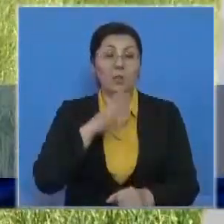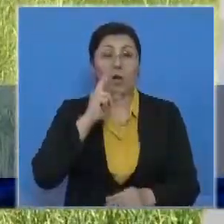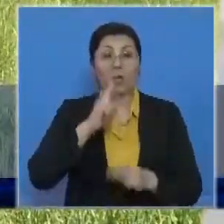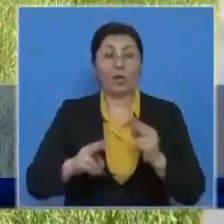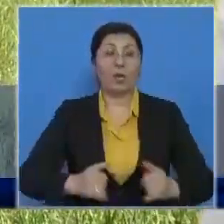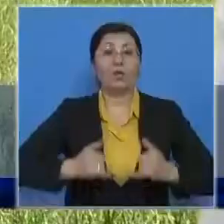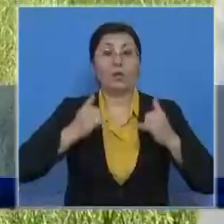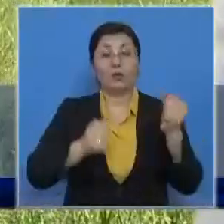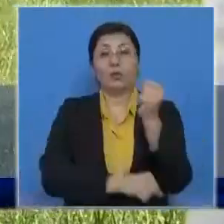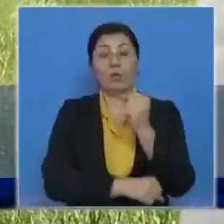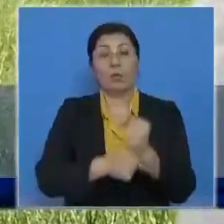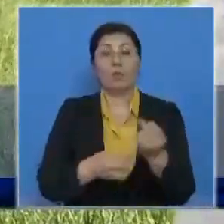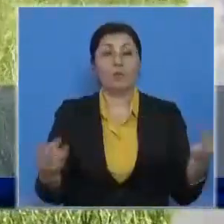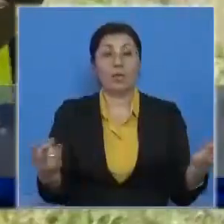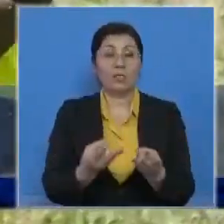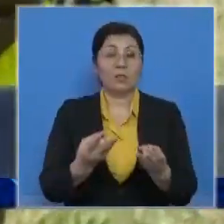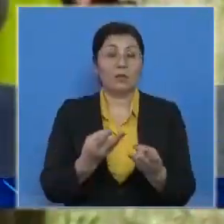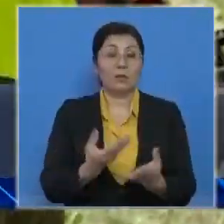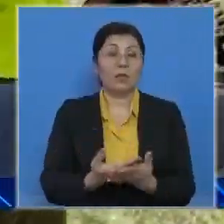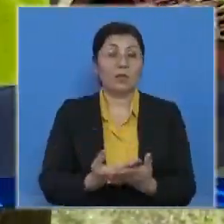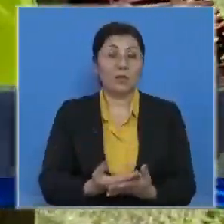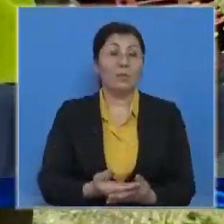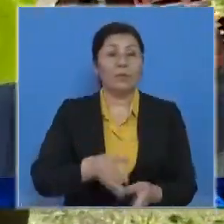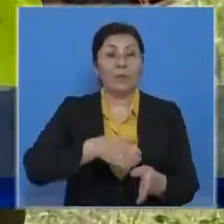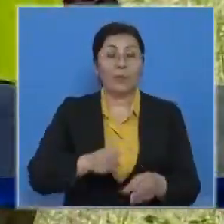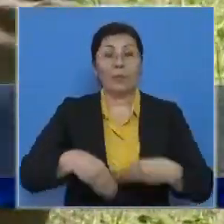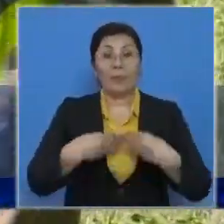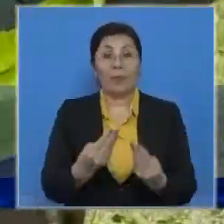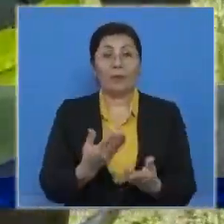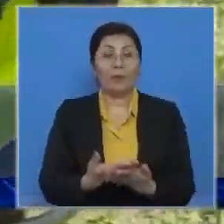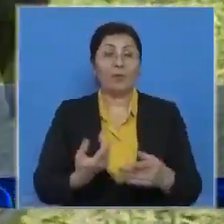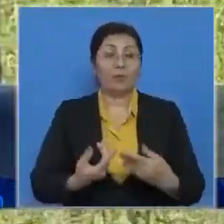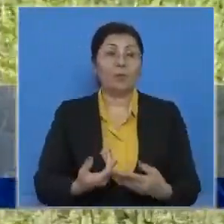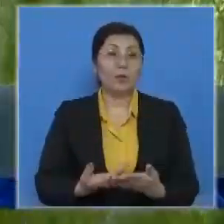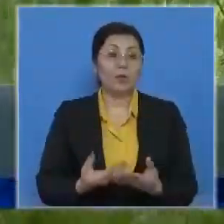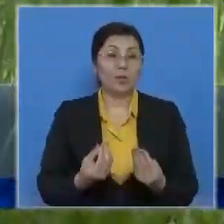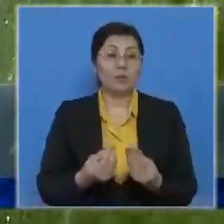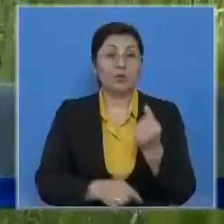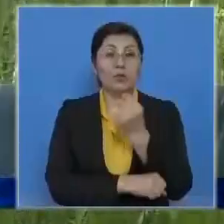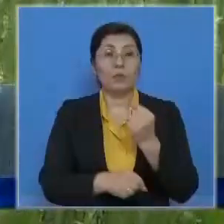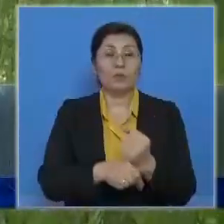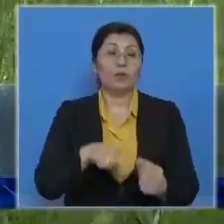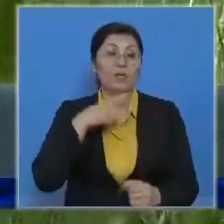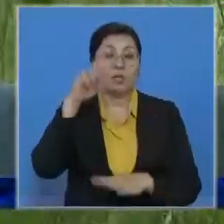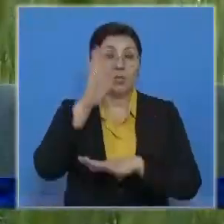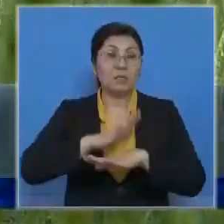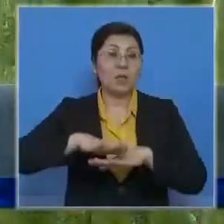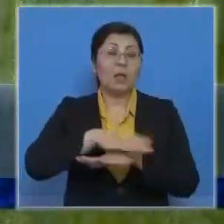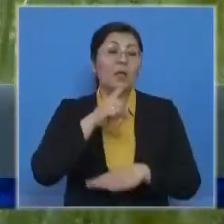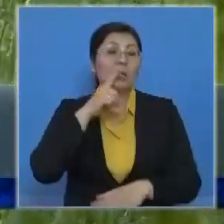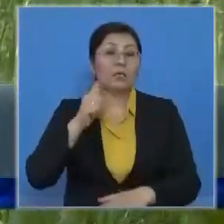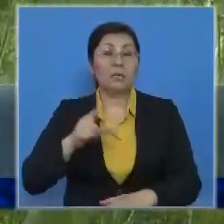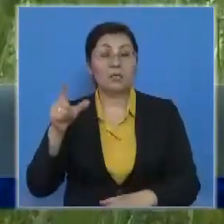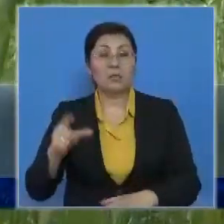қарамағындағы жұмысшыларды қажетті жабдықтармен дер кезінде қамтамасыз етіп отыр. Одан қалды жұмысшыларға Жасыл ел еңбек жасағының жастары